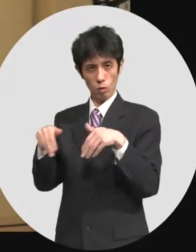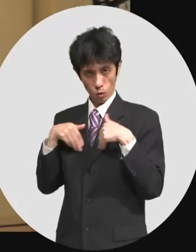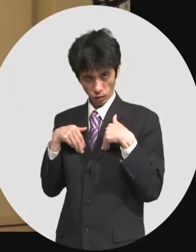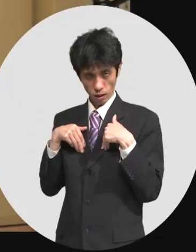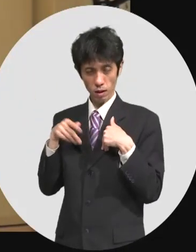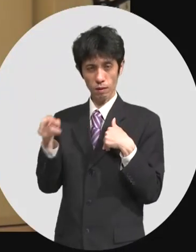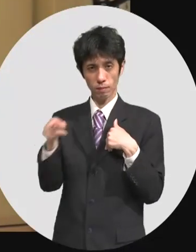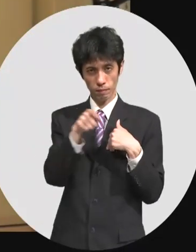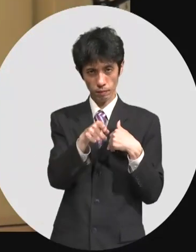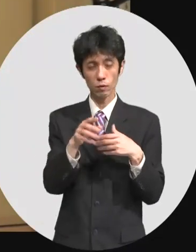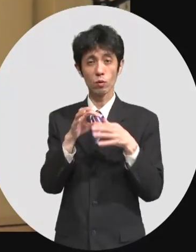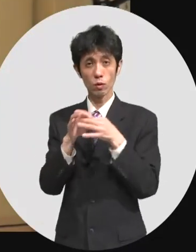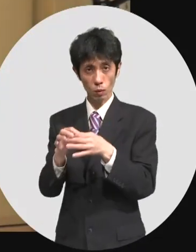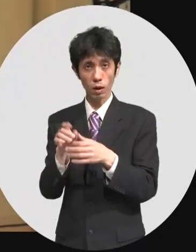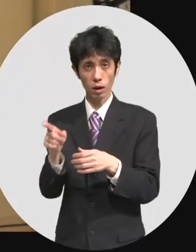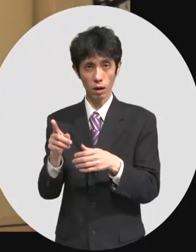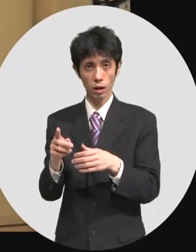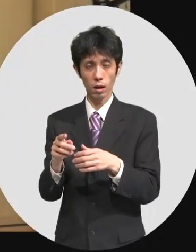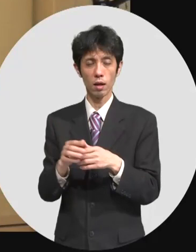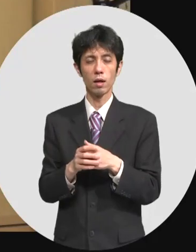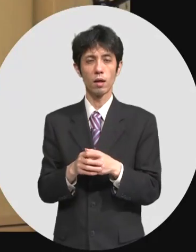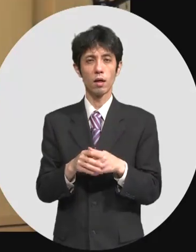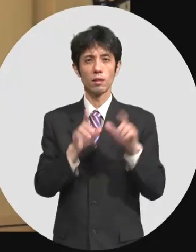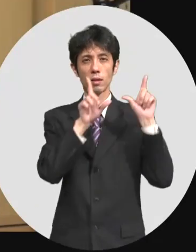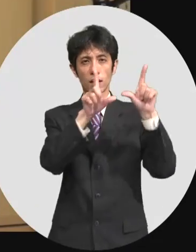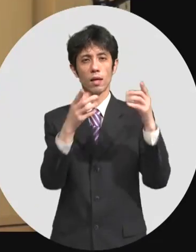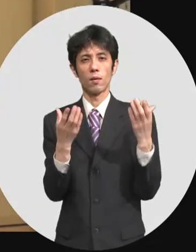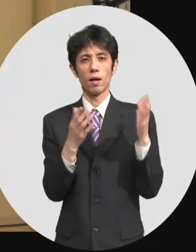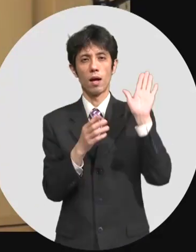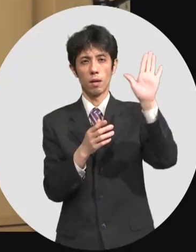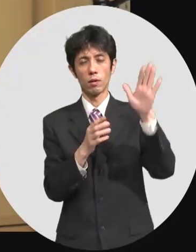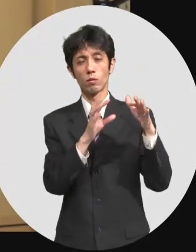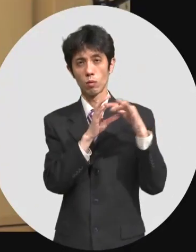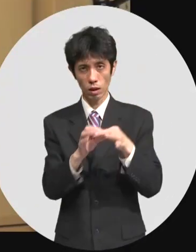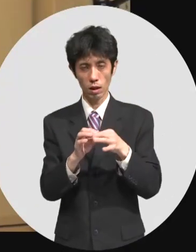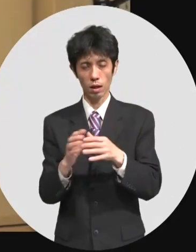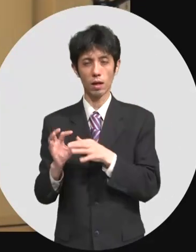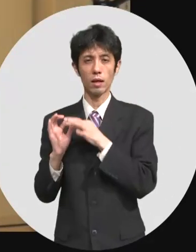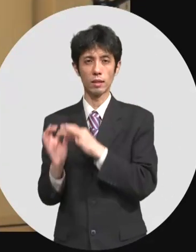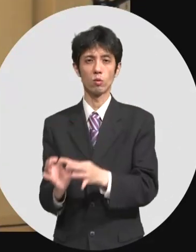、これは緊急事態宣言が出ておりますので引き続き